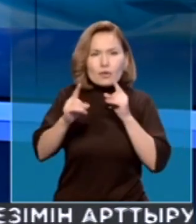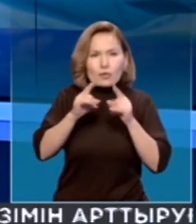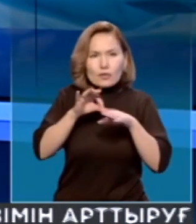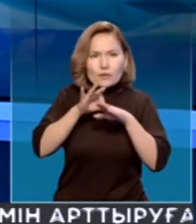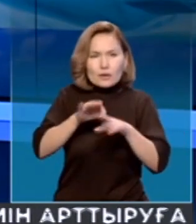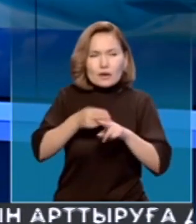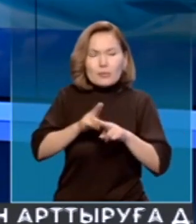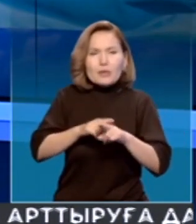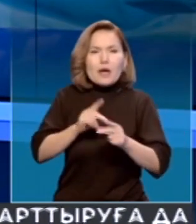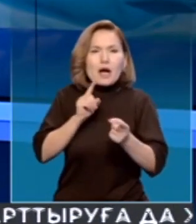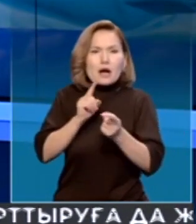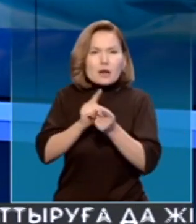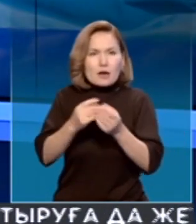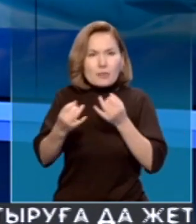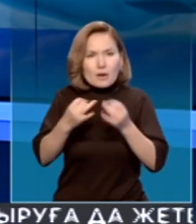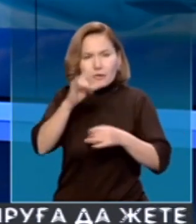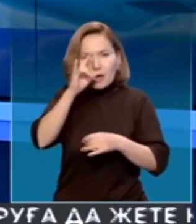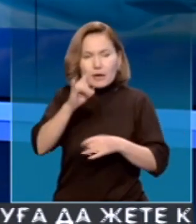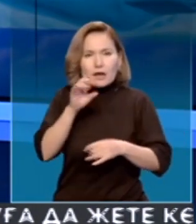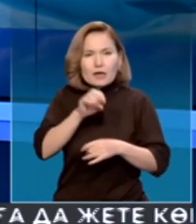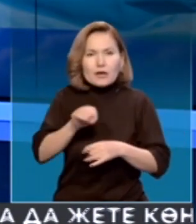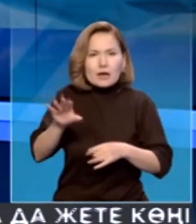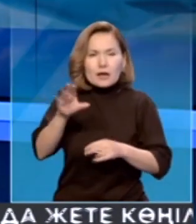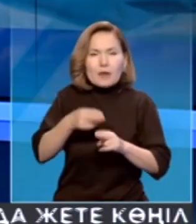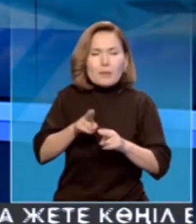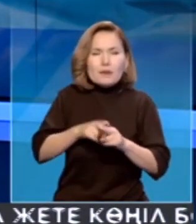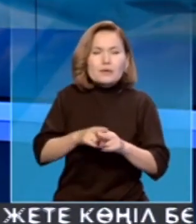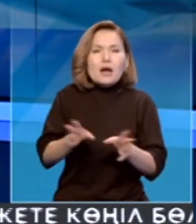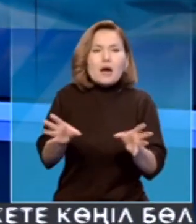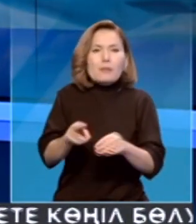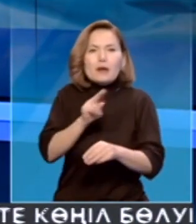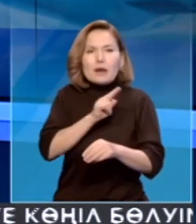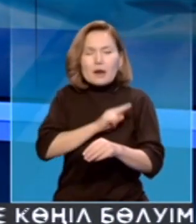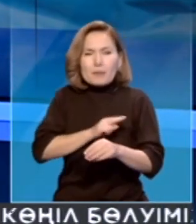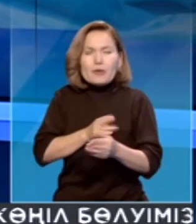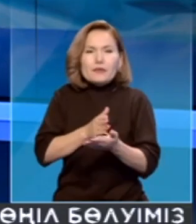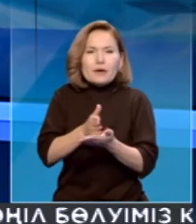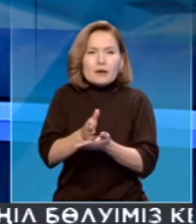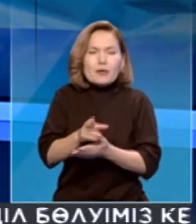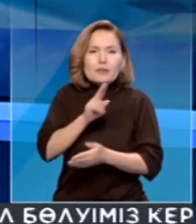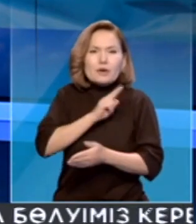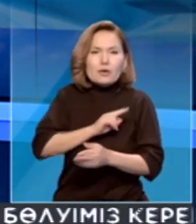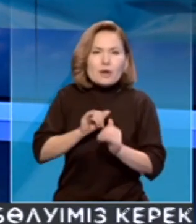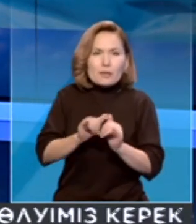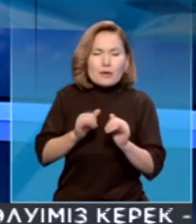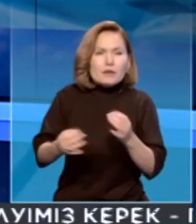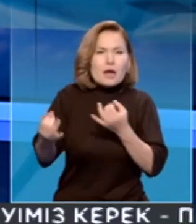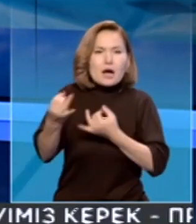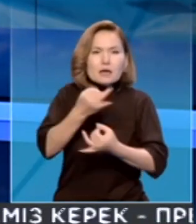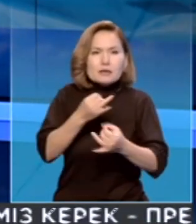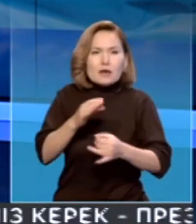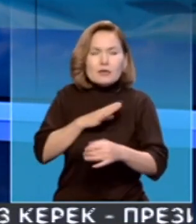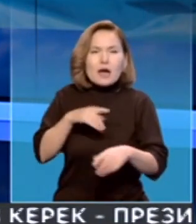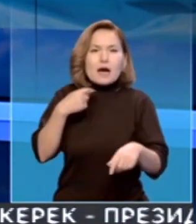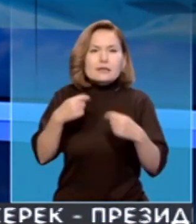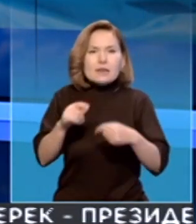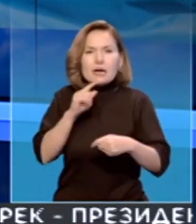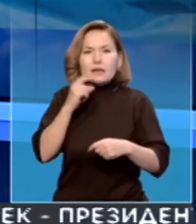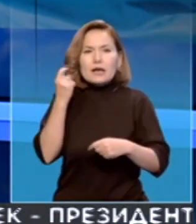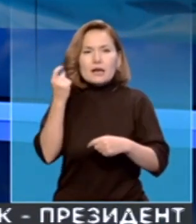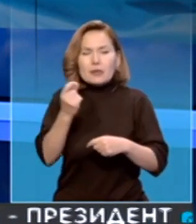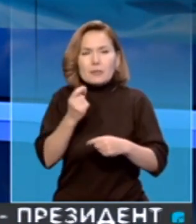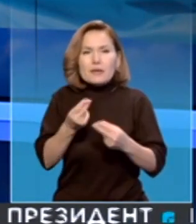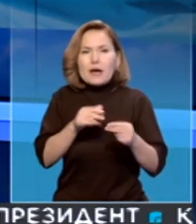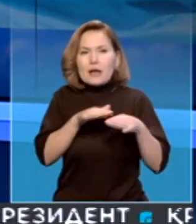өткізді. Әңгімелесу барысында Қазақстан мен Еуропадағы арасындағы кеңейтілген стратегиялық серіктестікті дамыту жайы талқыланды. Сауда